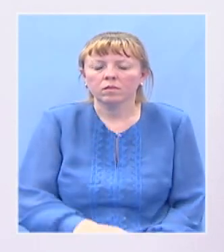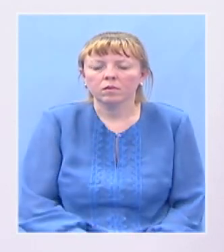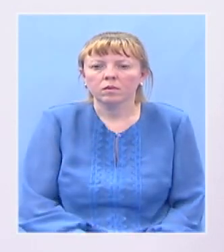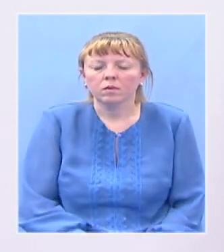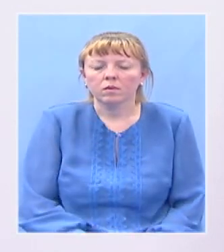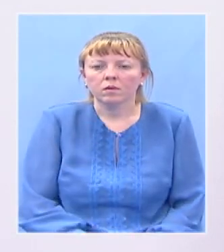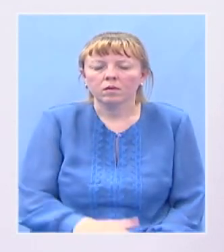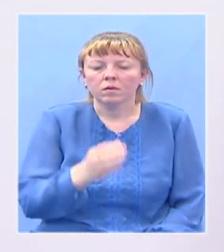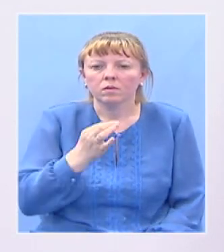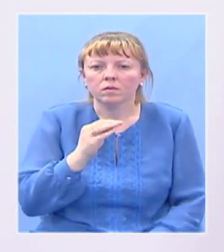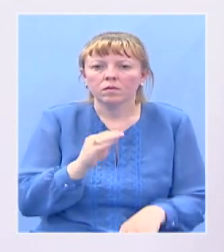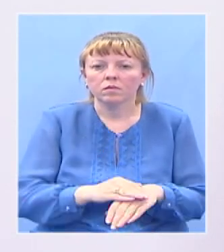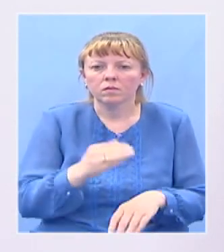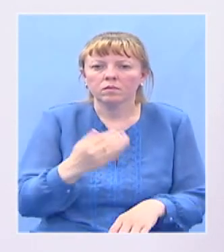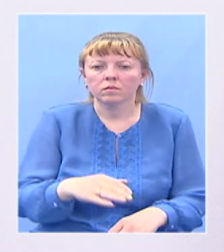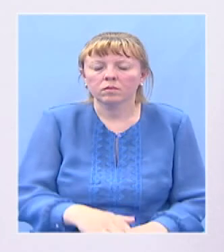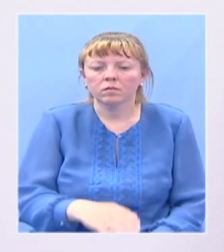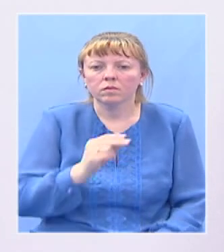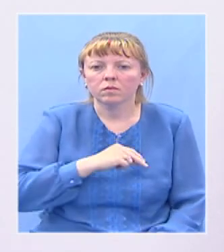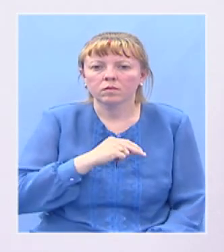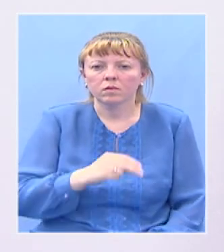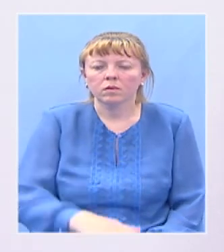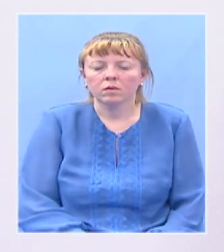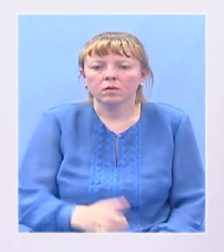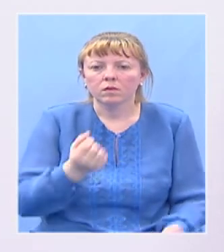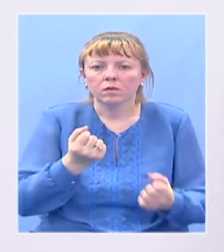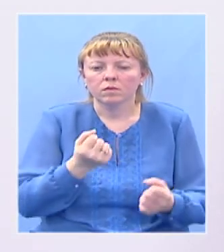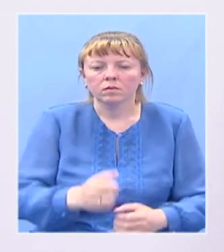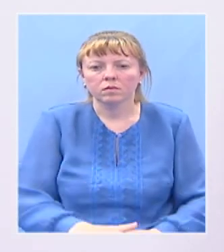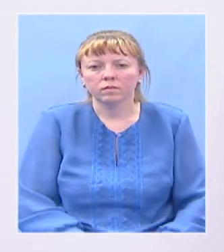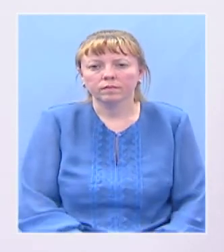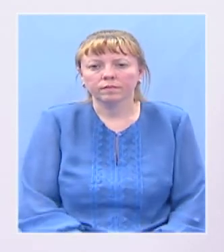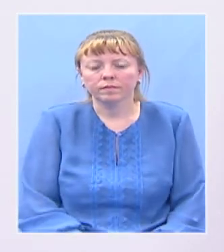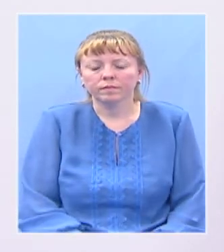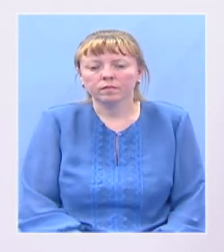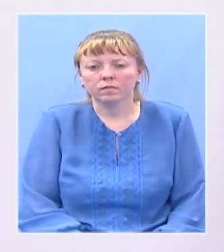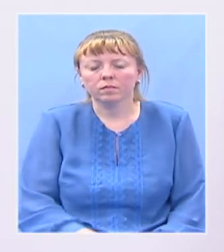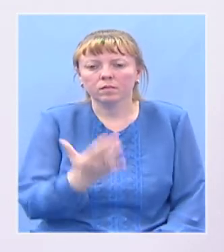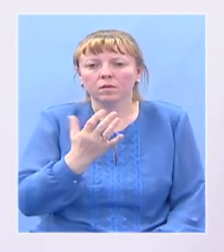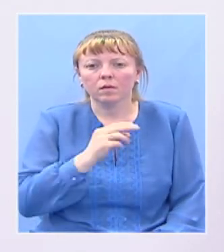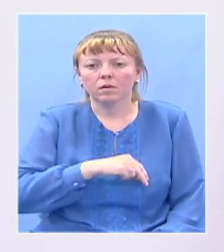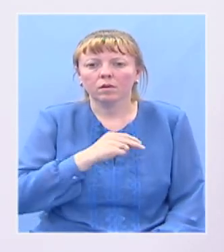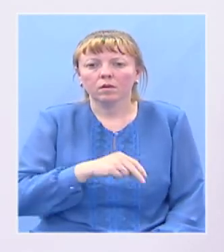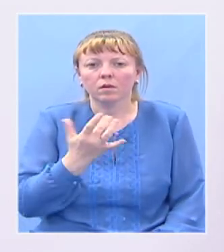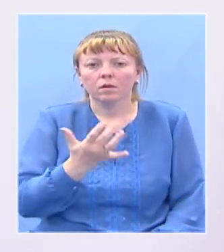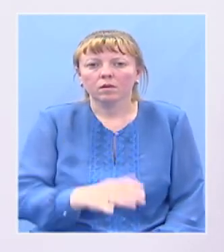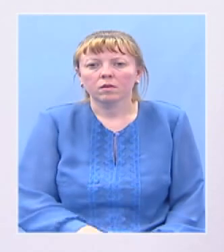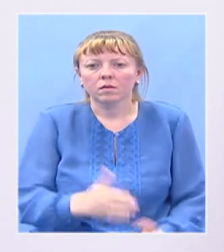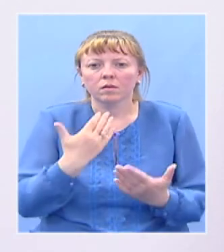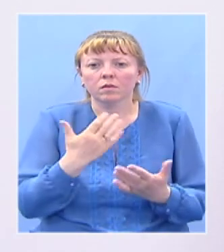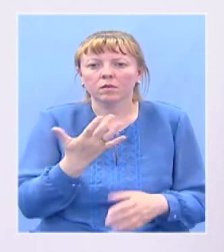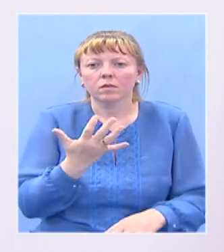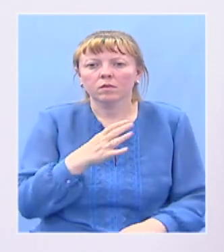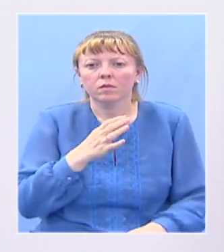оборудование фиксирует работу данного водителя На какое время сколько отработано было сколько отдыхал сколько